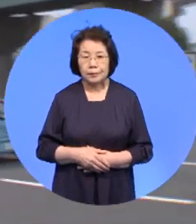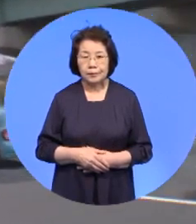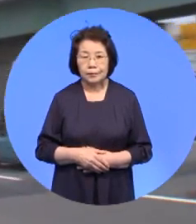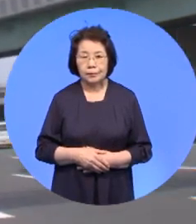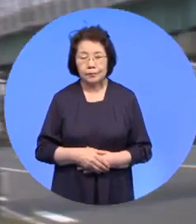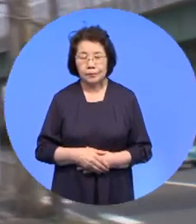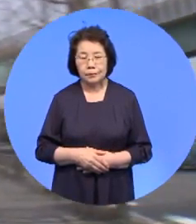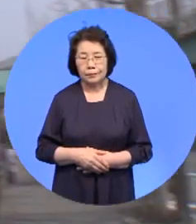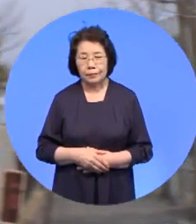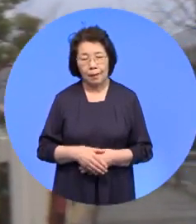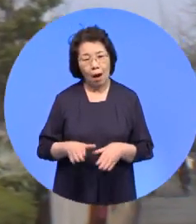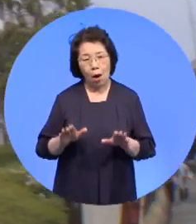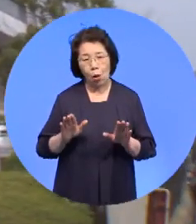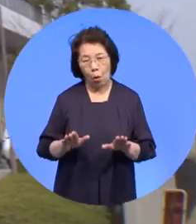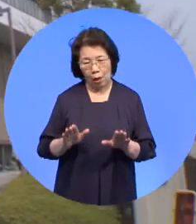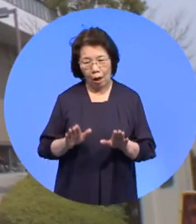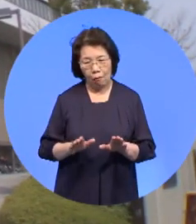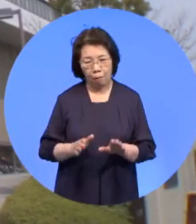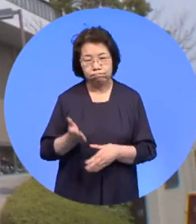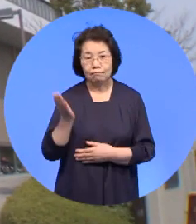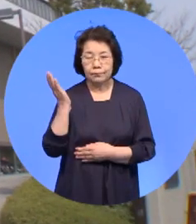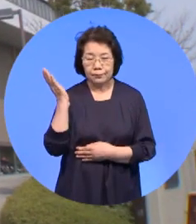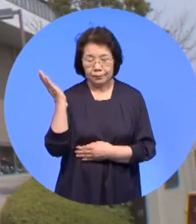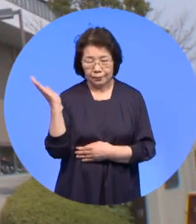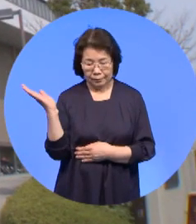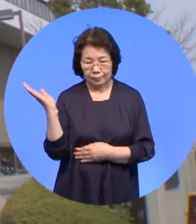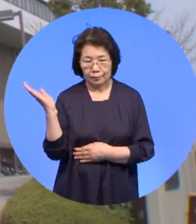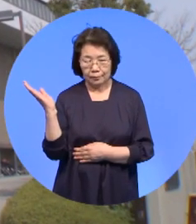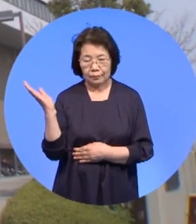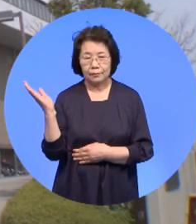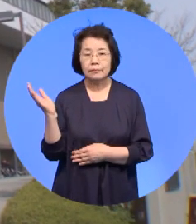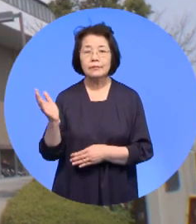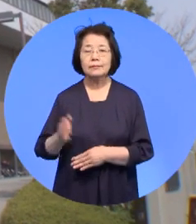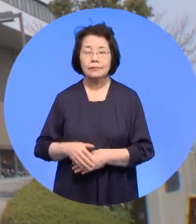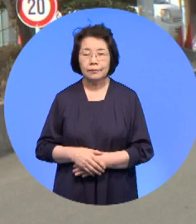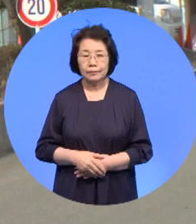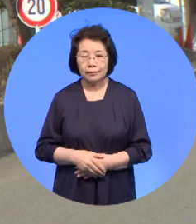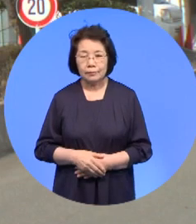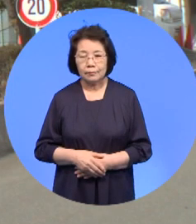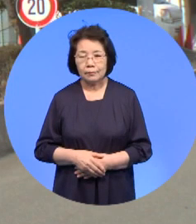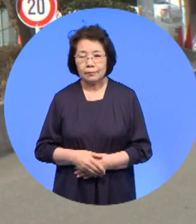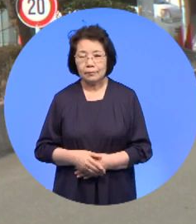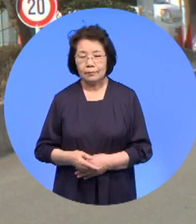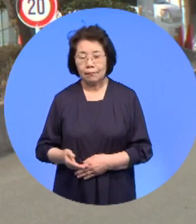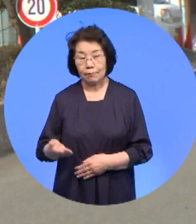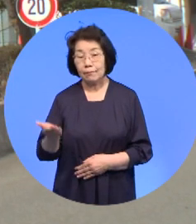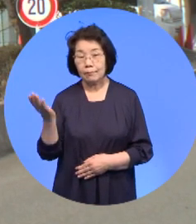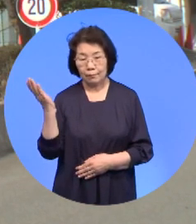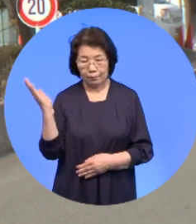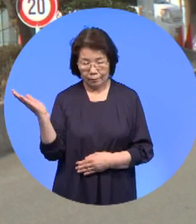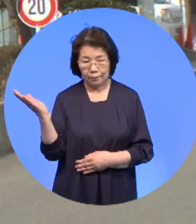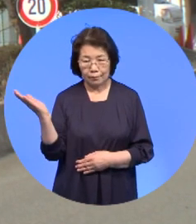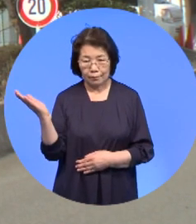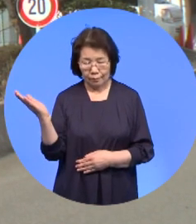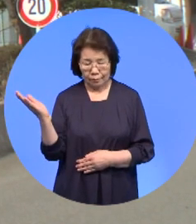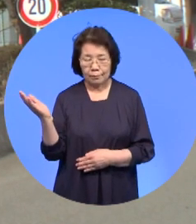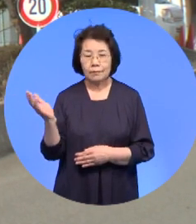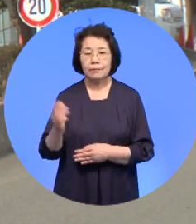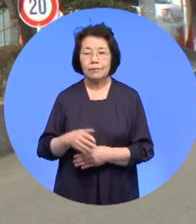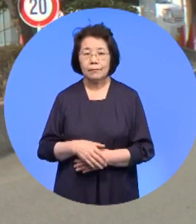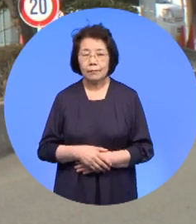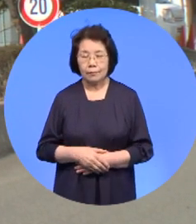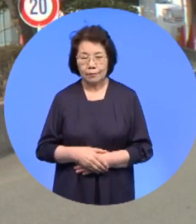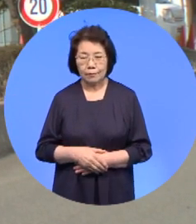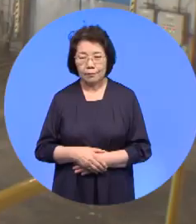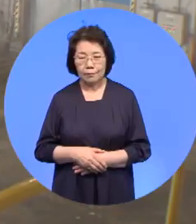そこで今回の特集はついた市資源循環エネルギーセンターとついたし破砕選別工場を訪れ